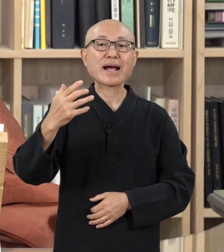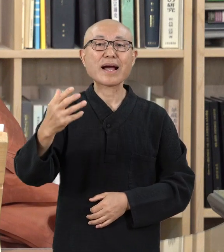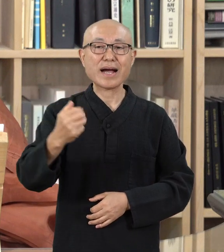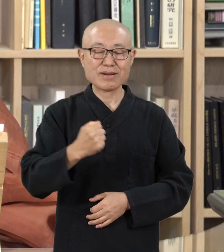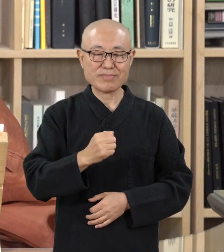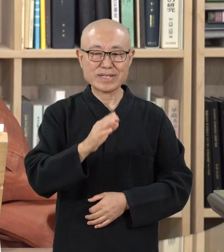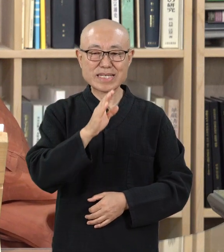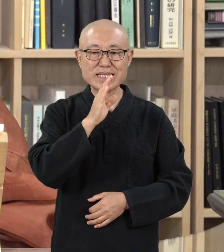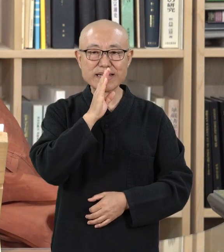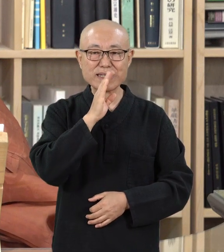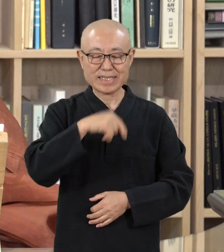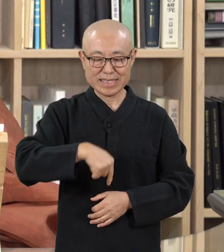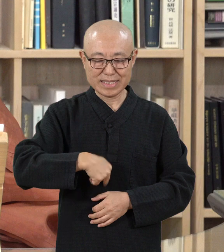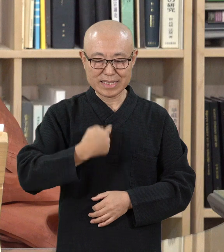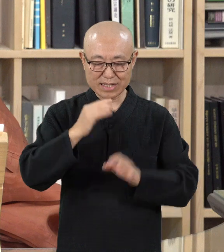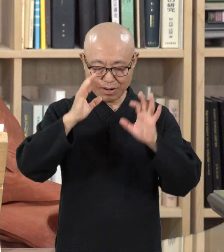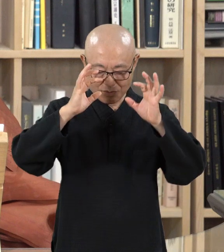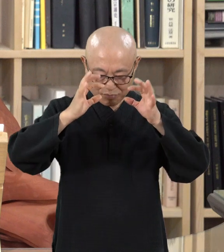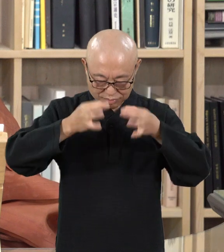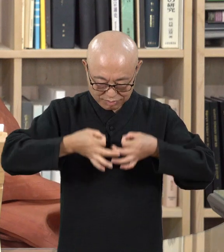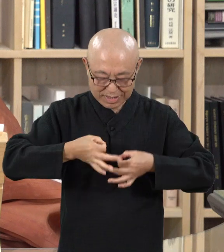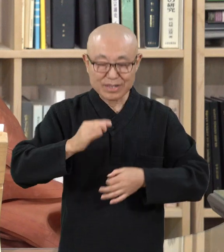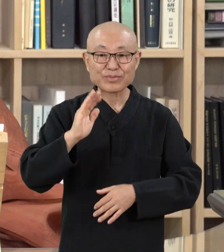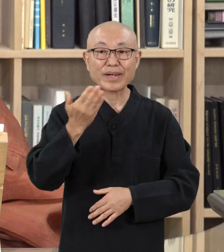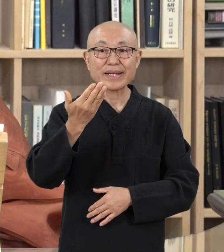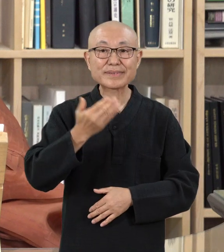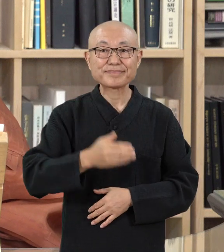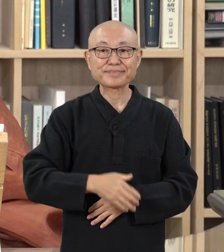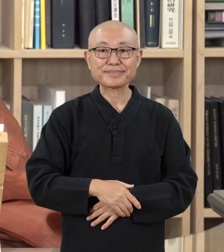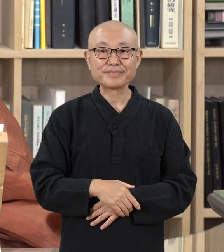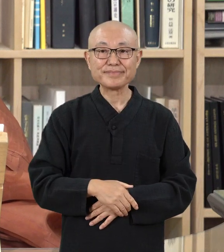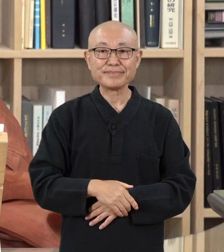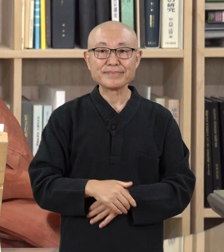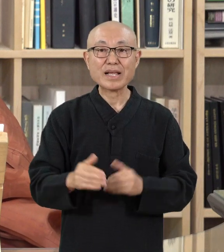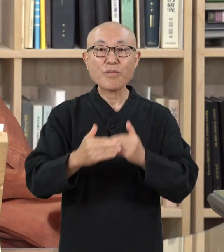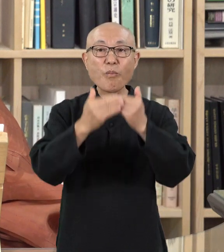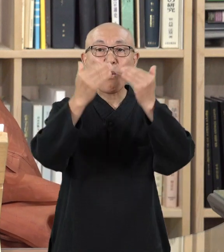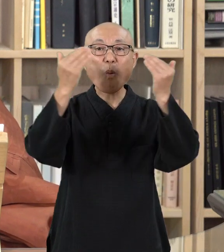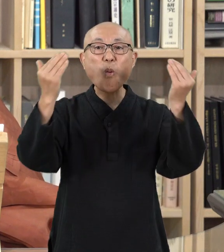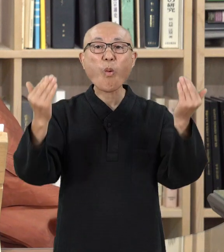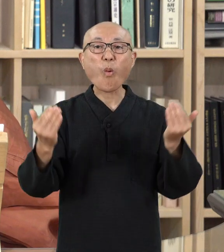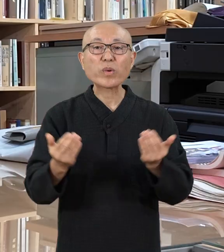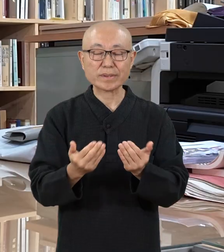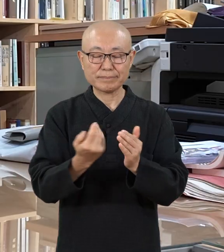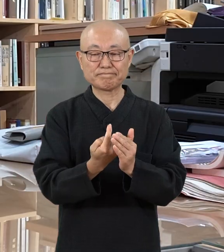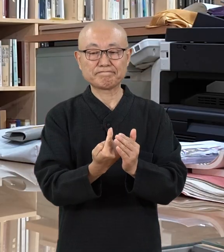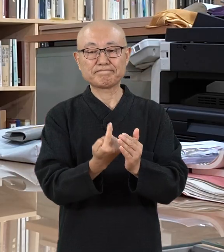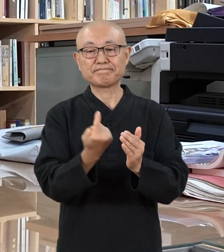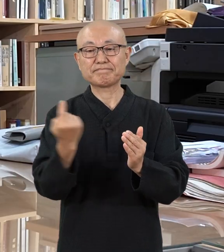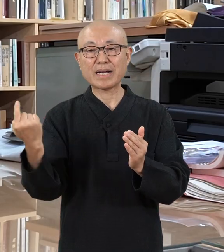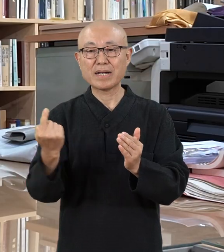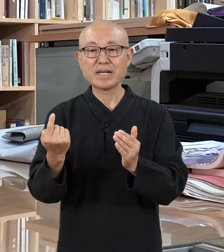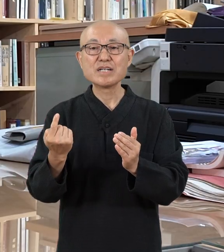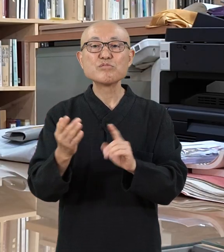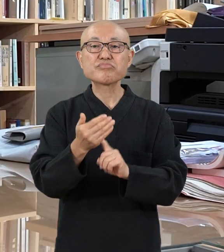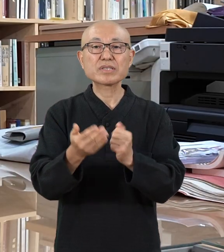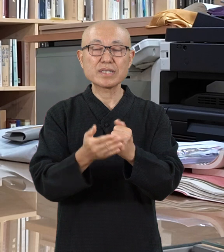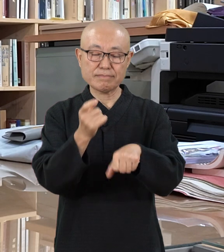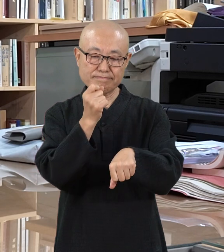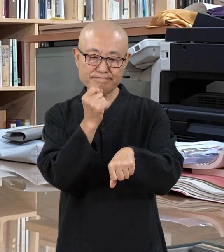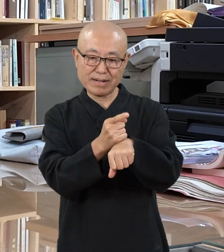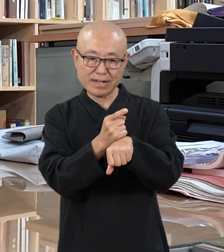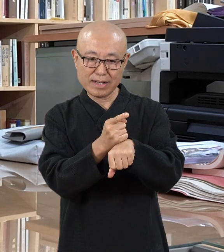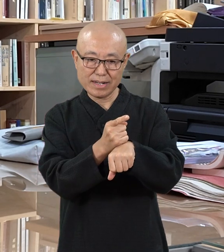진정한 그 자기를 이기는 길, 그리고 모든 것을 초탈해서 부처님의 성품으로서